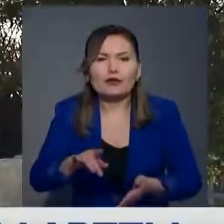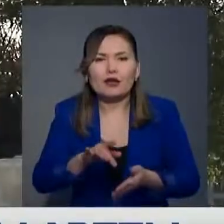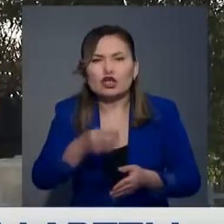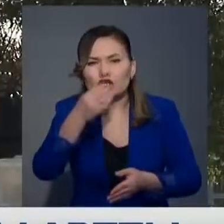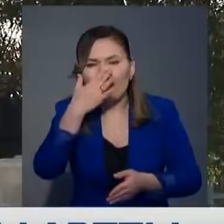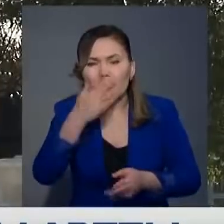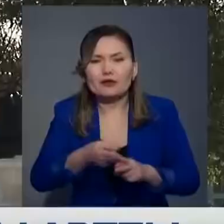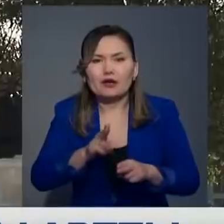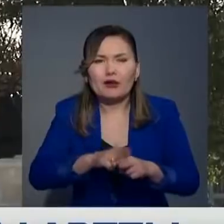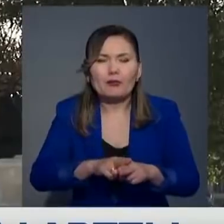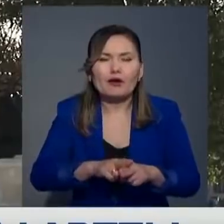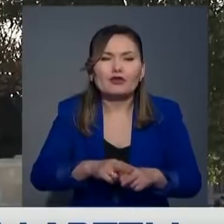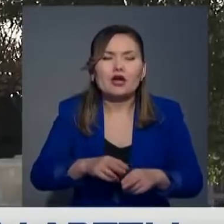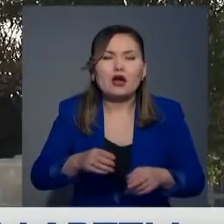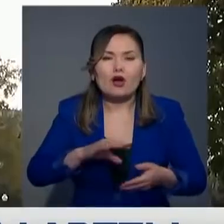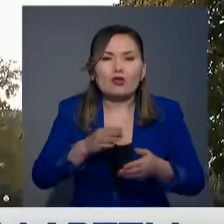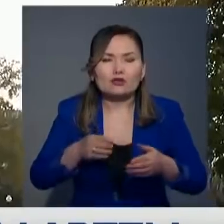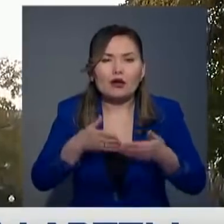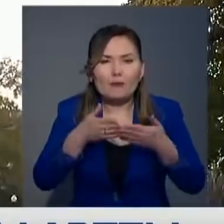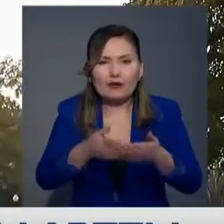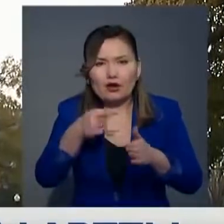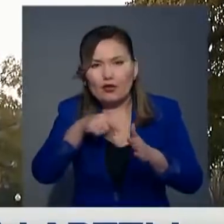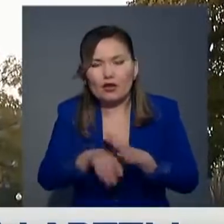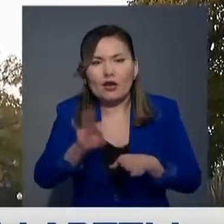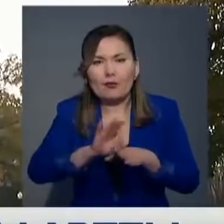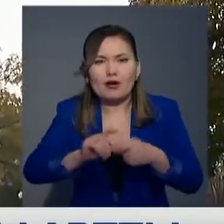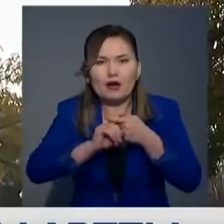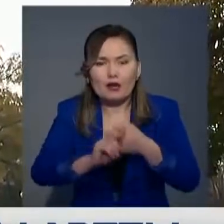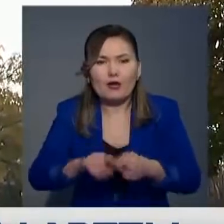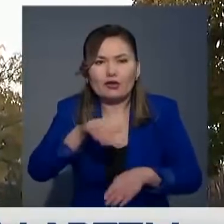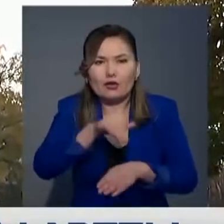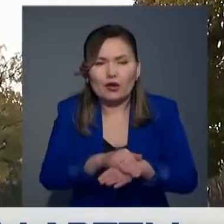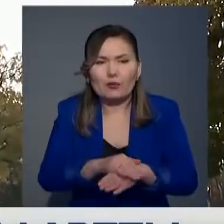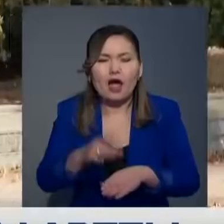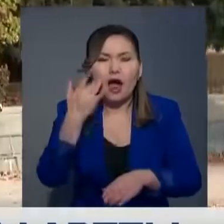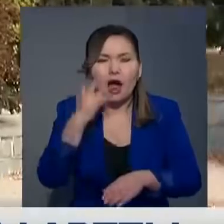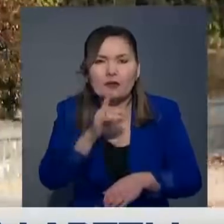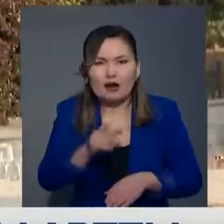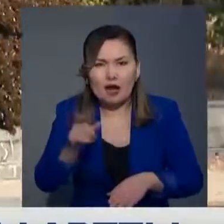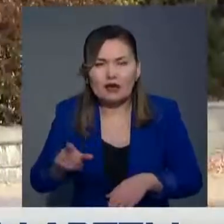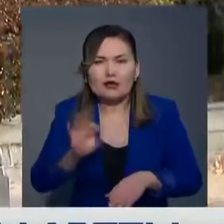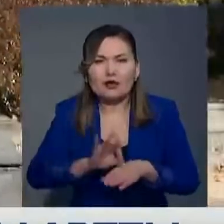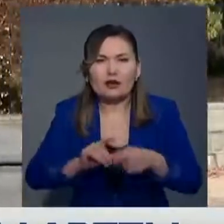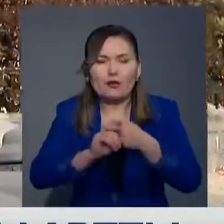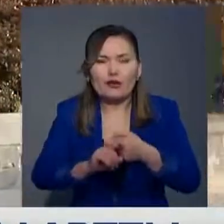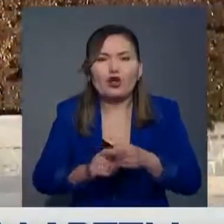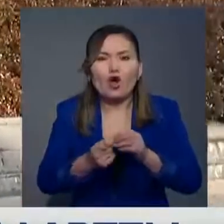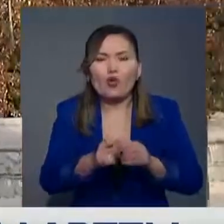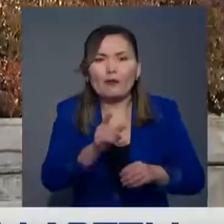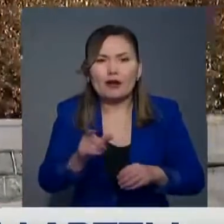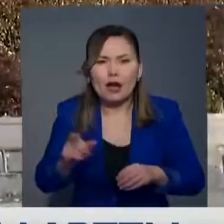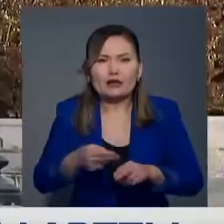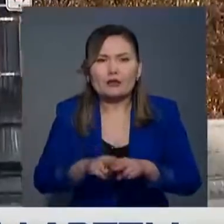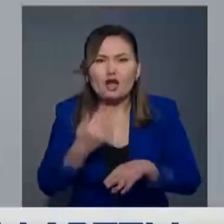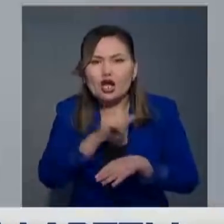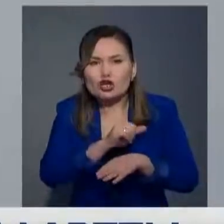мен Жапонияда карантинде тұрған Diamond Princess круиздік кемесінен эвакуацияланған америкалықтар. Тағы 11 науқастың бұған